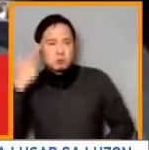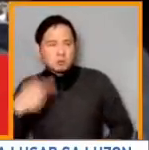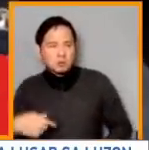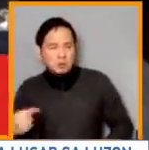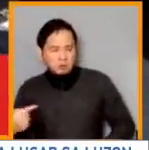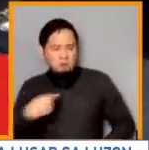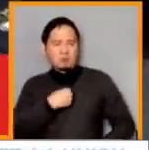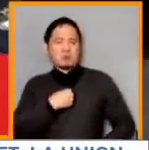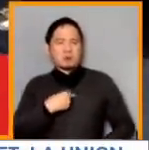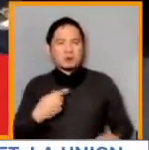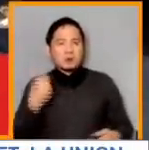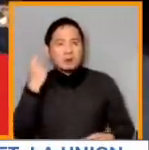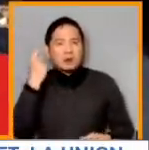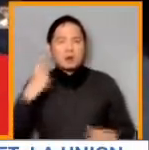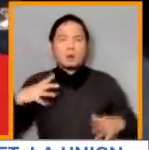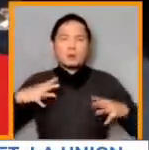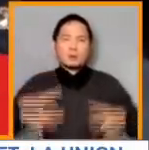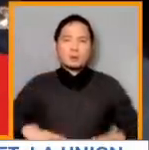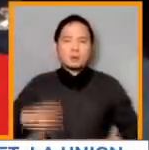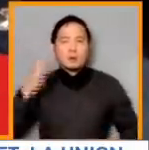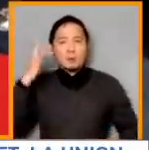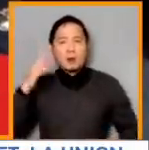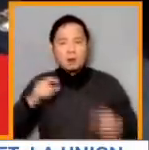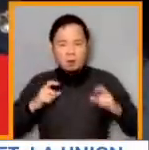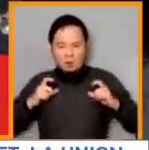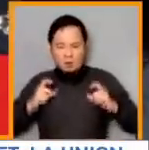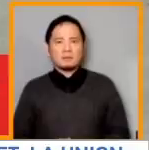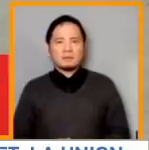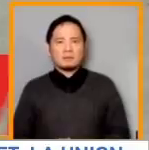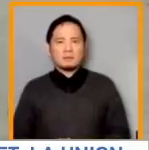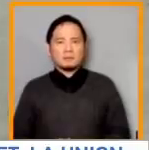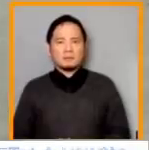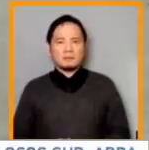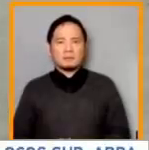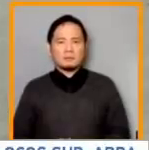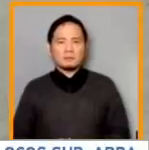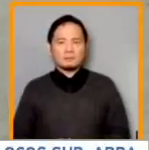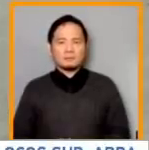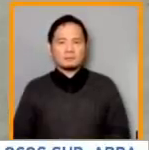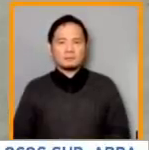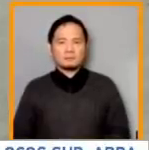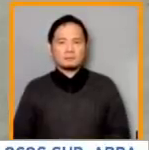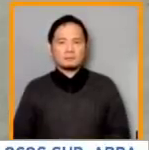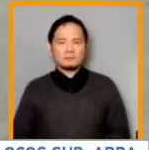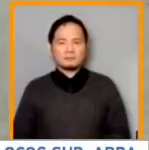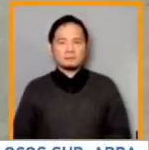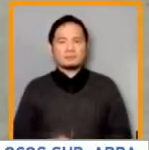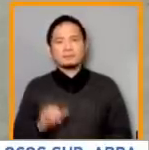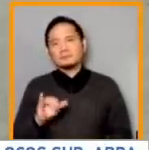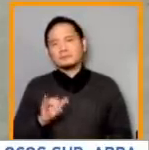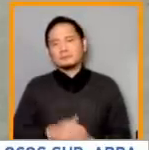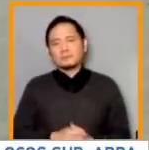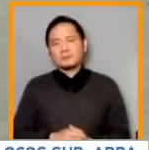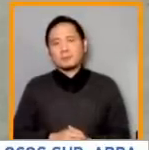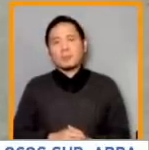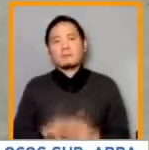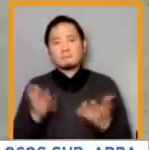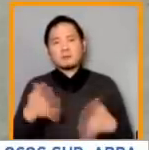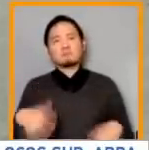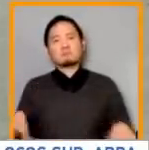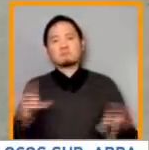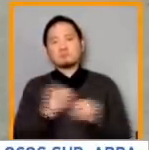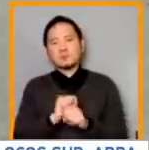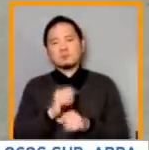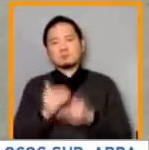bala, pero swerte lang po na ano, nakasuot po siya ng bullet vest. Samantala, Igan, katatapos lamang iproseso ng SOCO itong pinangyarihan